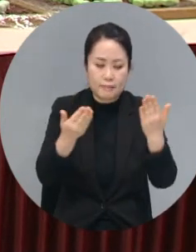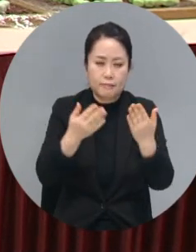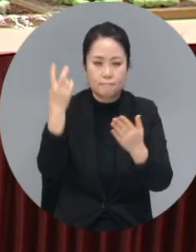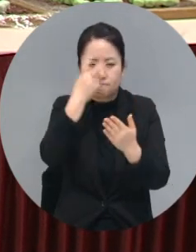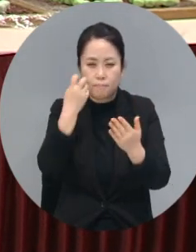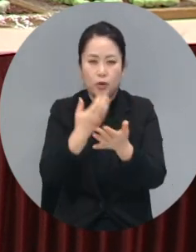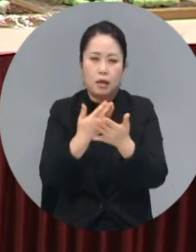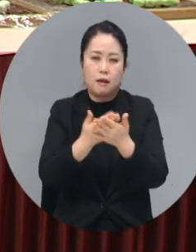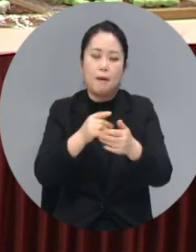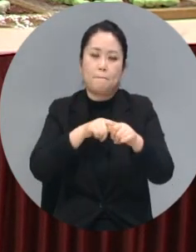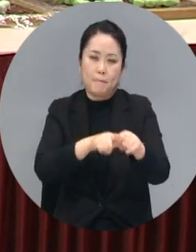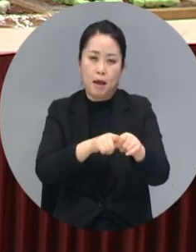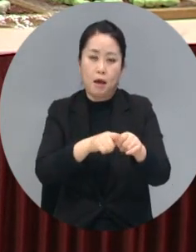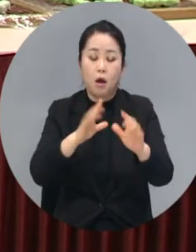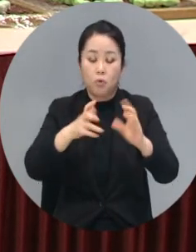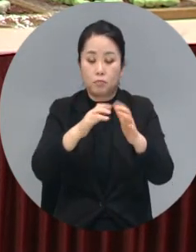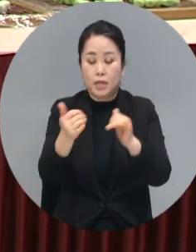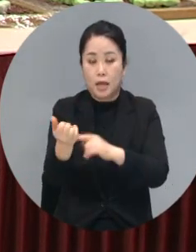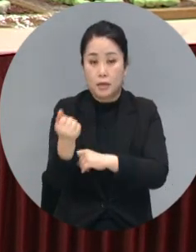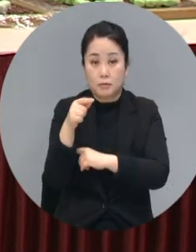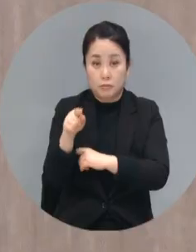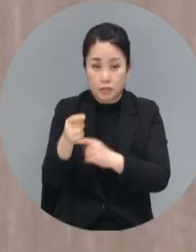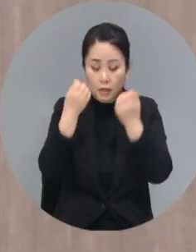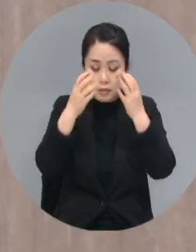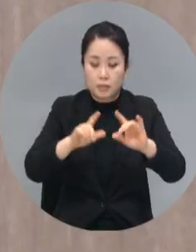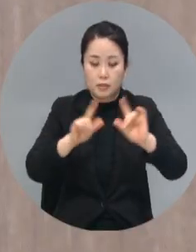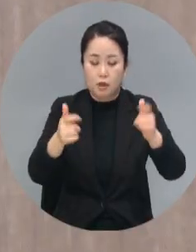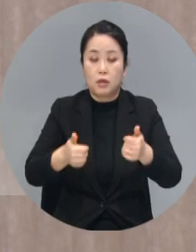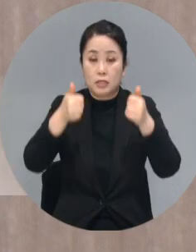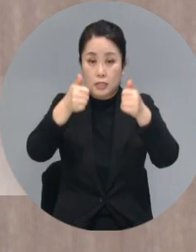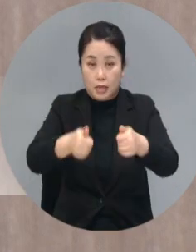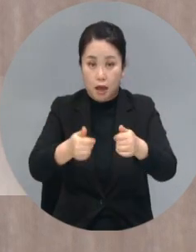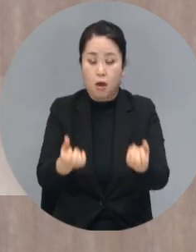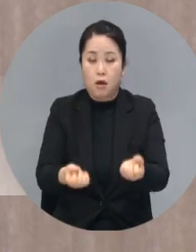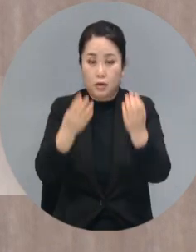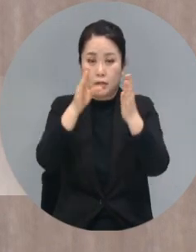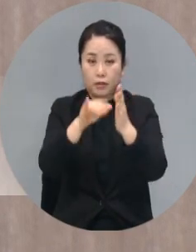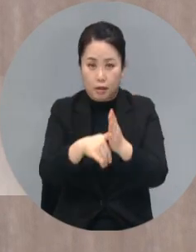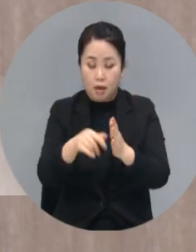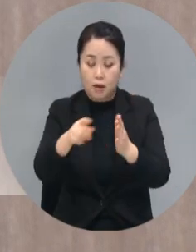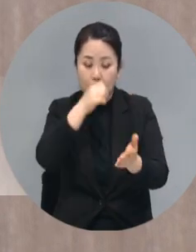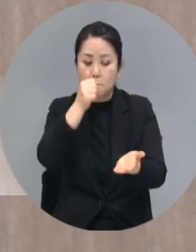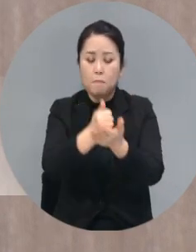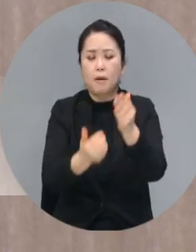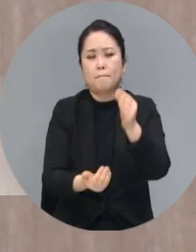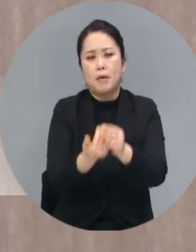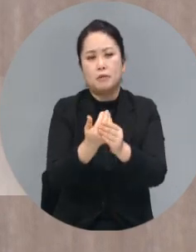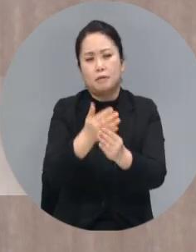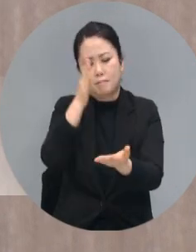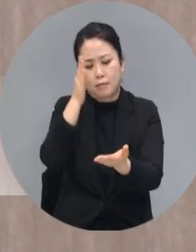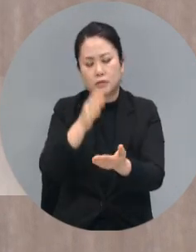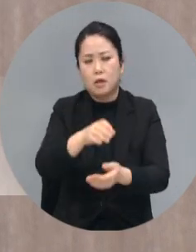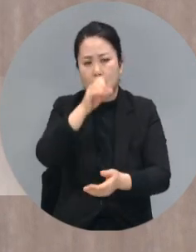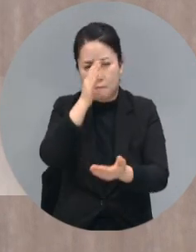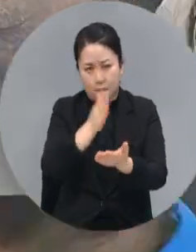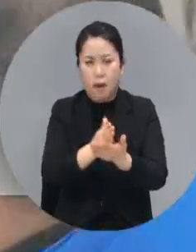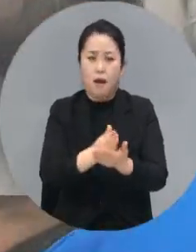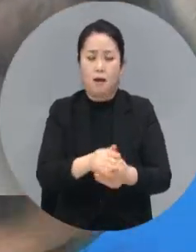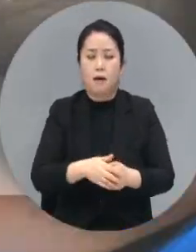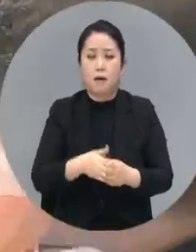냈습니다. 국민의힘 부산시당은 신년 인사회에서 이러한 범죄가 발생하지 말아야 한다고 목소리를